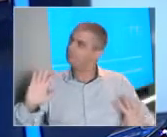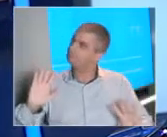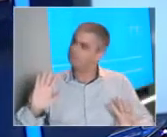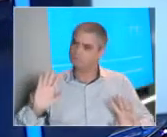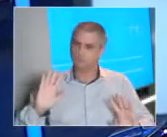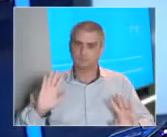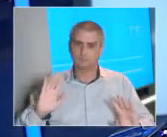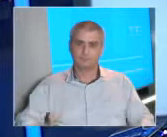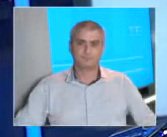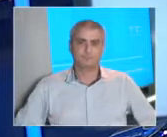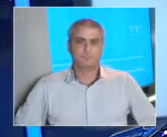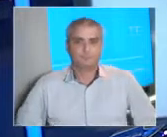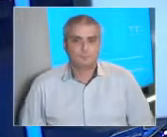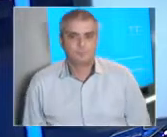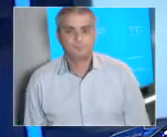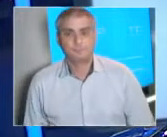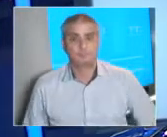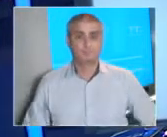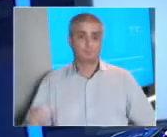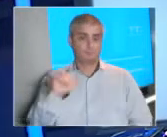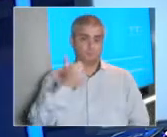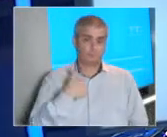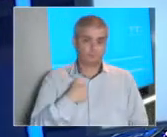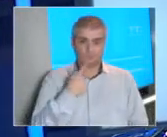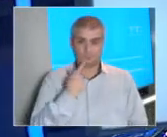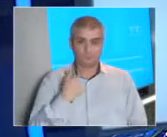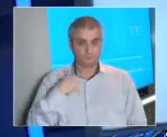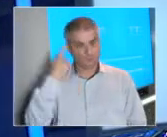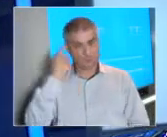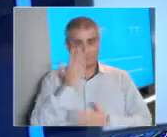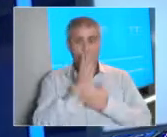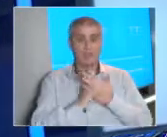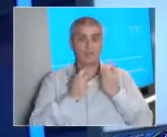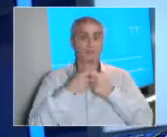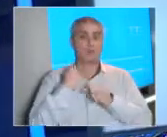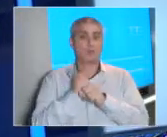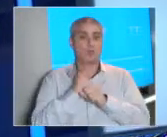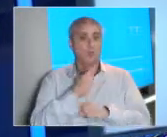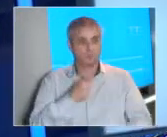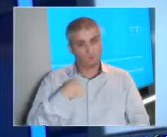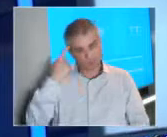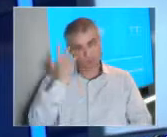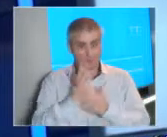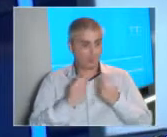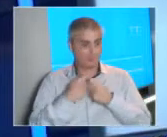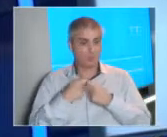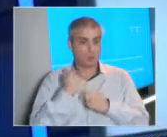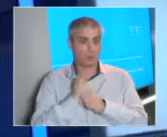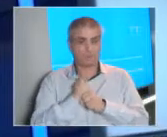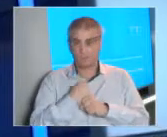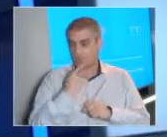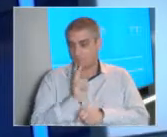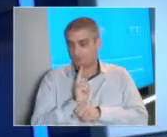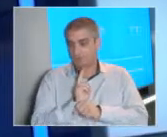ישראל, בשלב הזה. אז א', אני אומר, קודם כל זה תלוי ב... אז אני אומר, נכון. אנחנו יודעים שחלק מארגוני העובדים האלה, אנחנו יודעים שחלק מארגוני העובדים האלה, אני